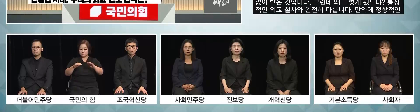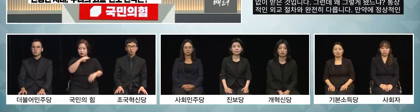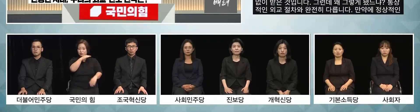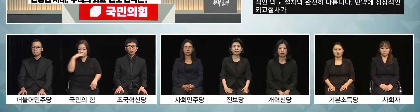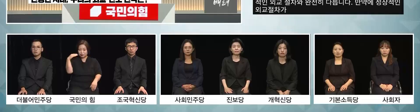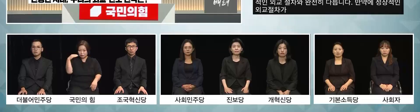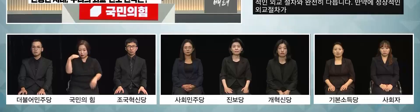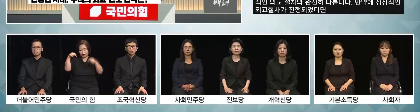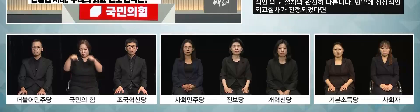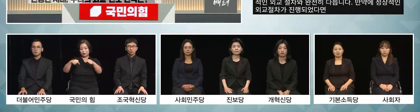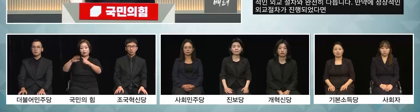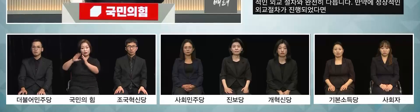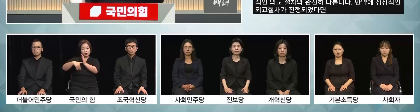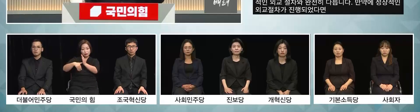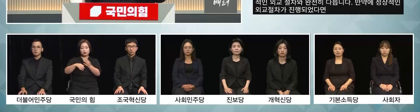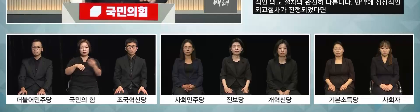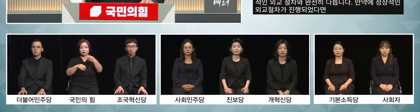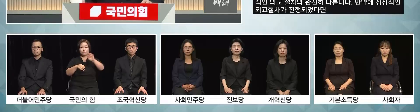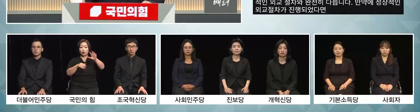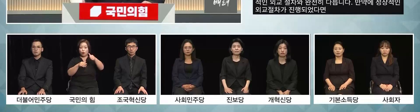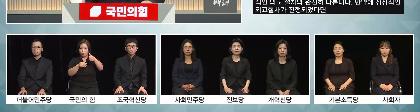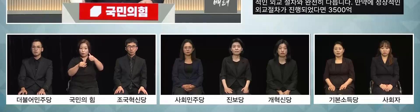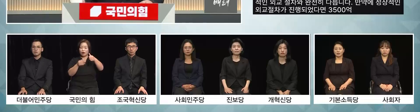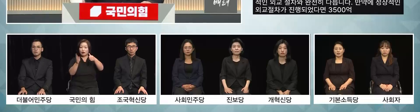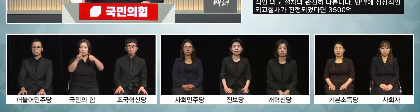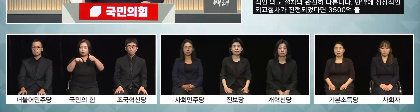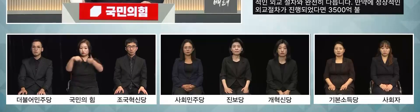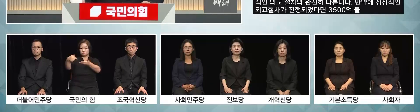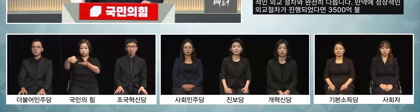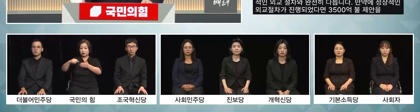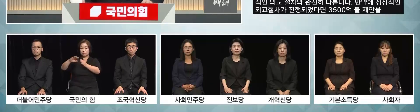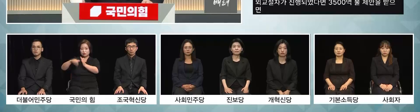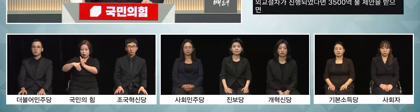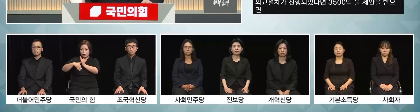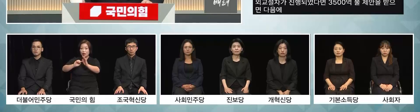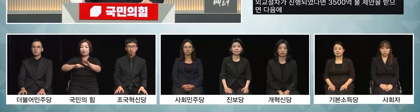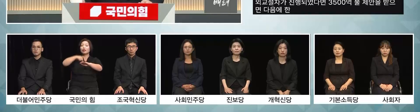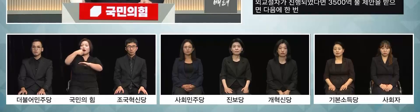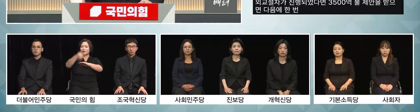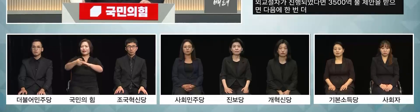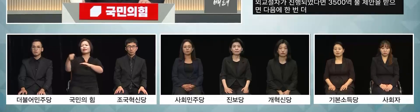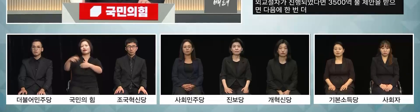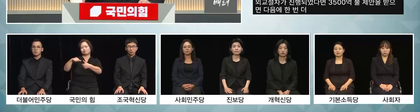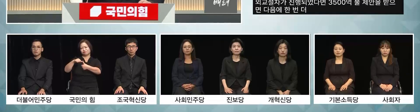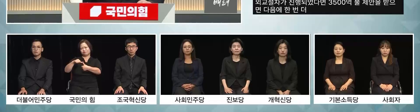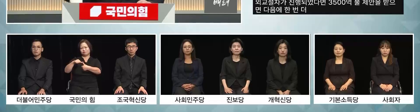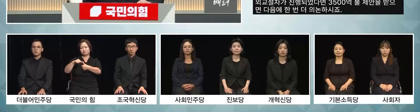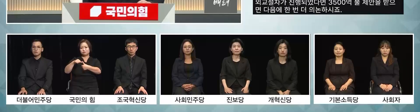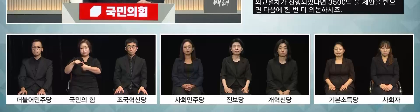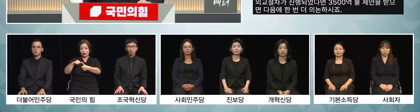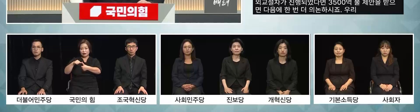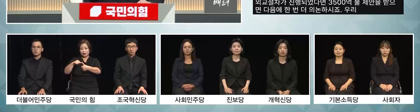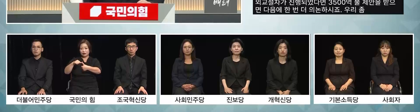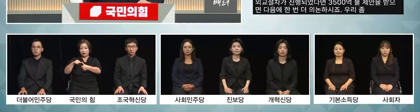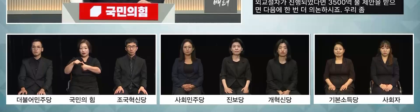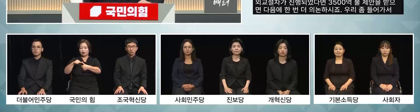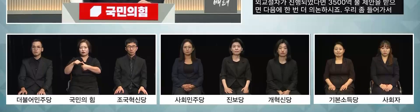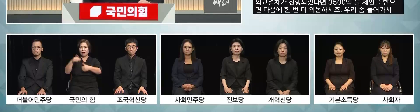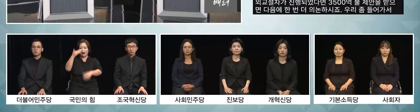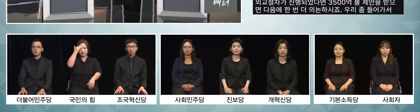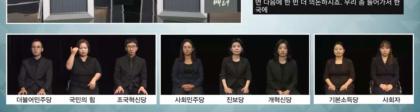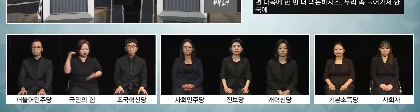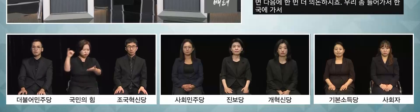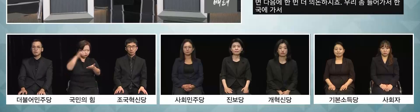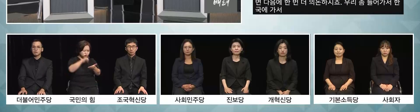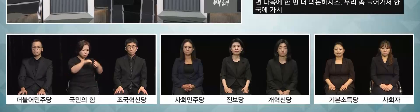진행되었더라면 뭐 3,500억 불 제안을 받으면 다음에 한 번 더 의논하시죠. 우리 뭐 좀 들어가서 한국에 가서